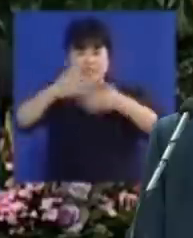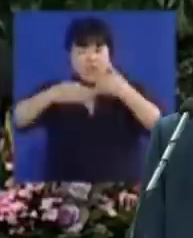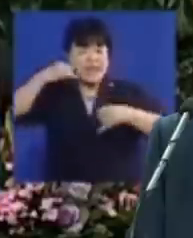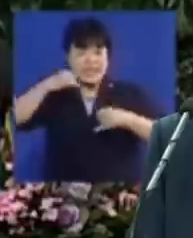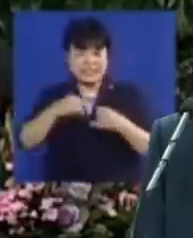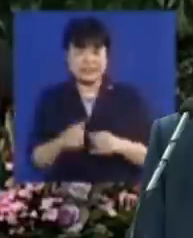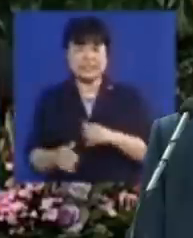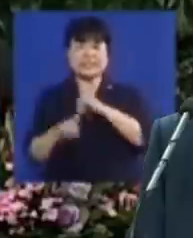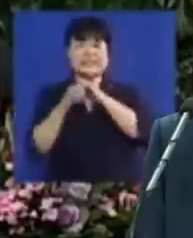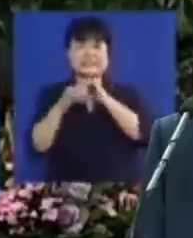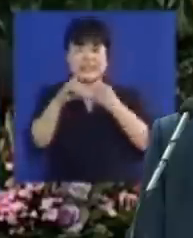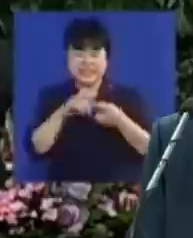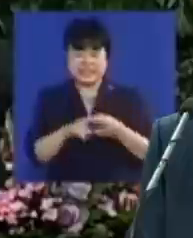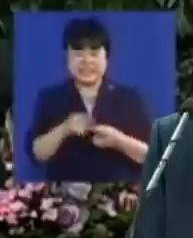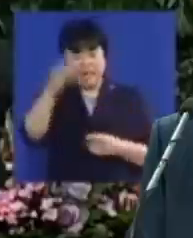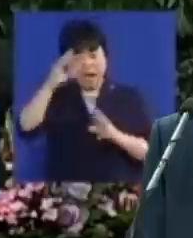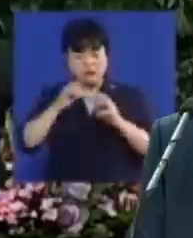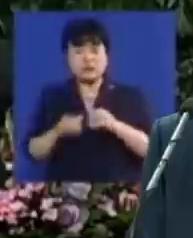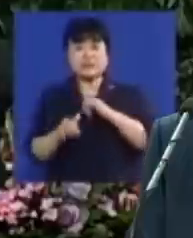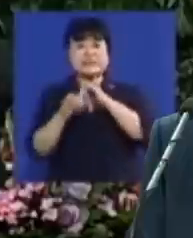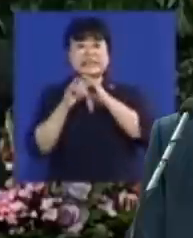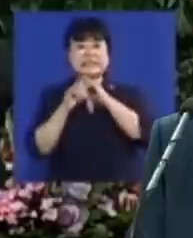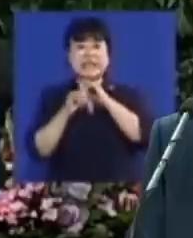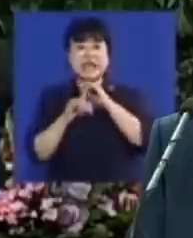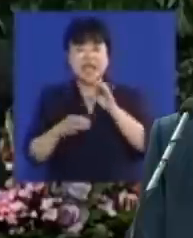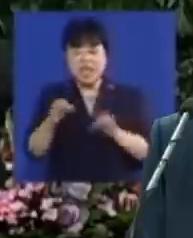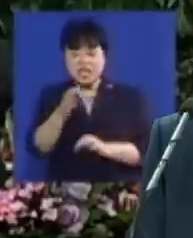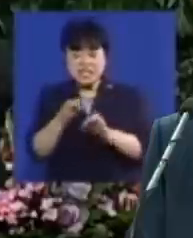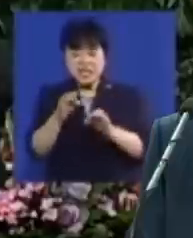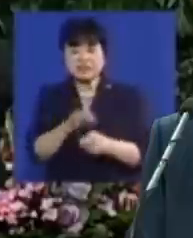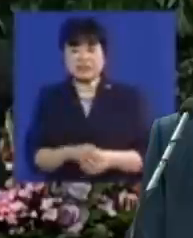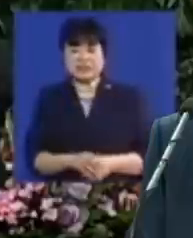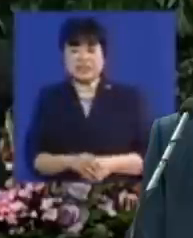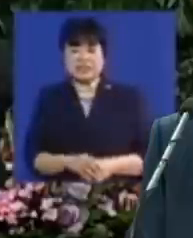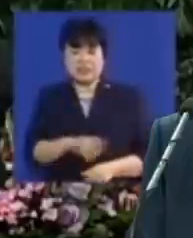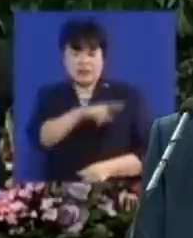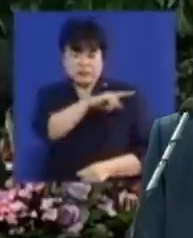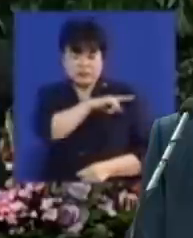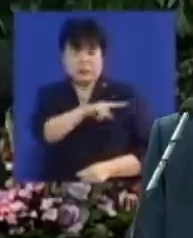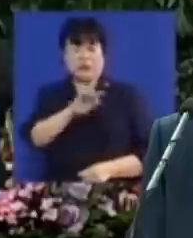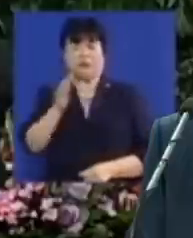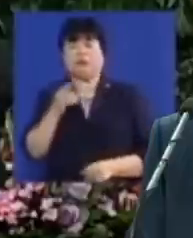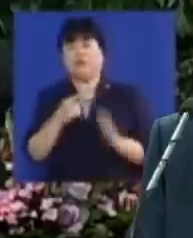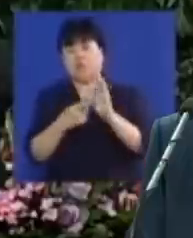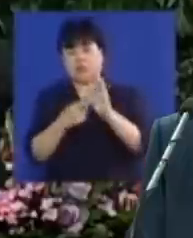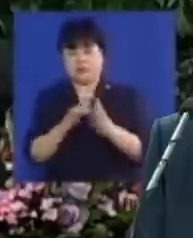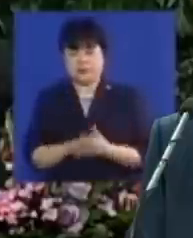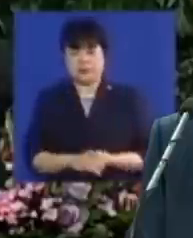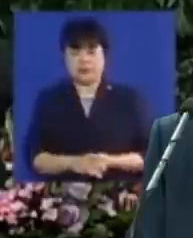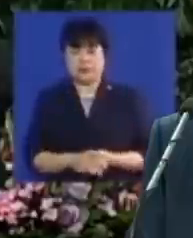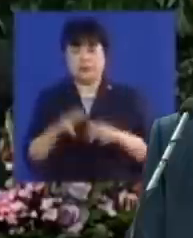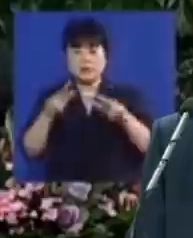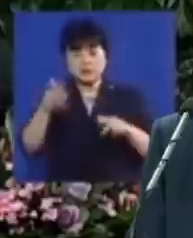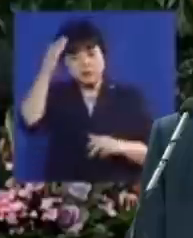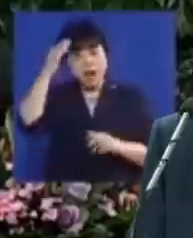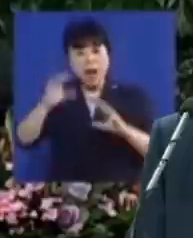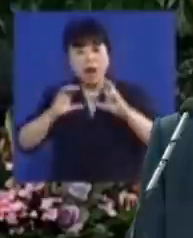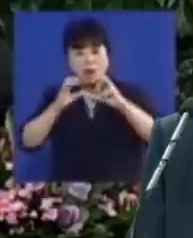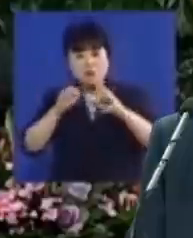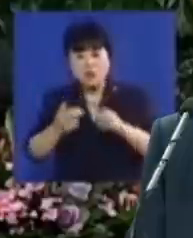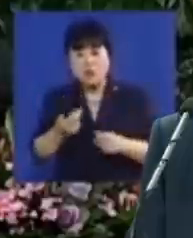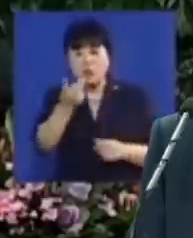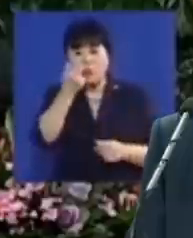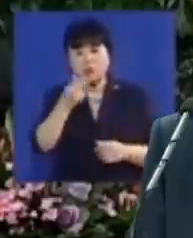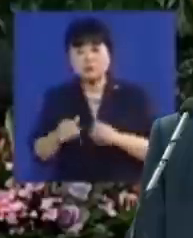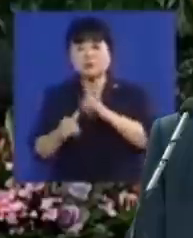다루면서 한국의 자살률이 경제협력기구에서 최고 수준이라고 보도했습니다. 현재 우리나라에서 목숨을